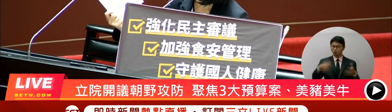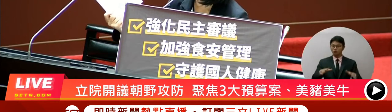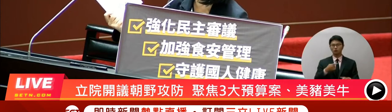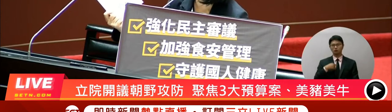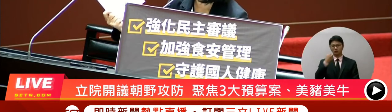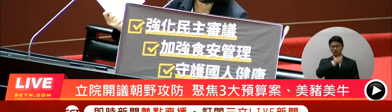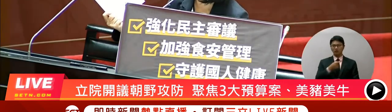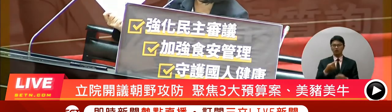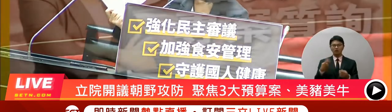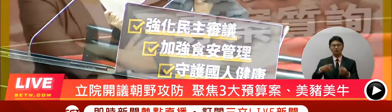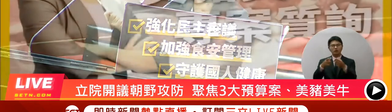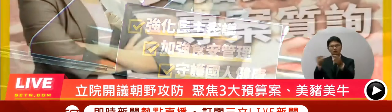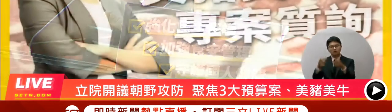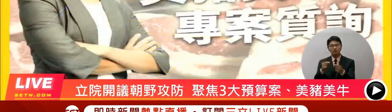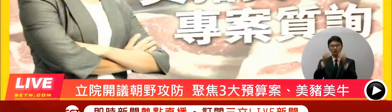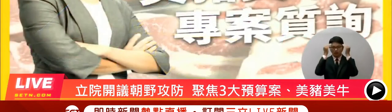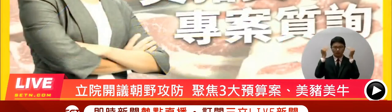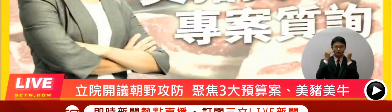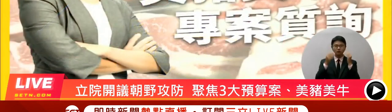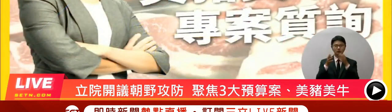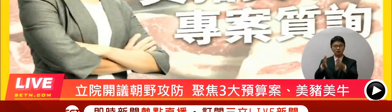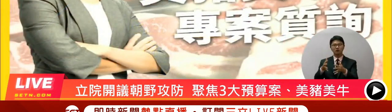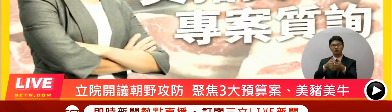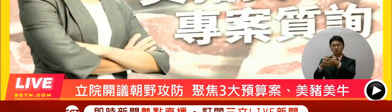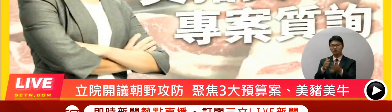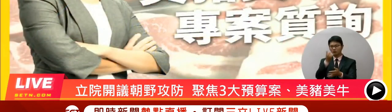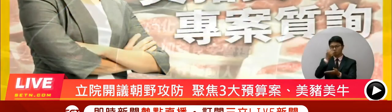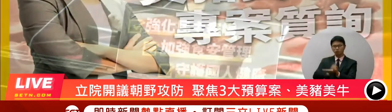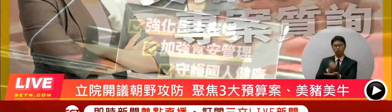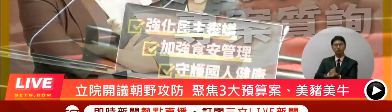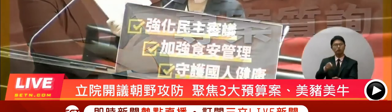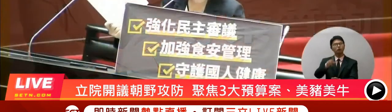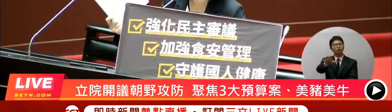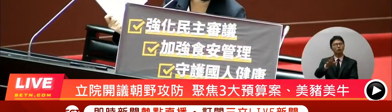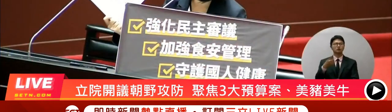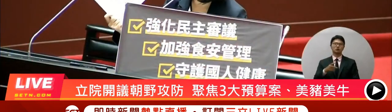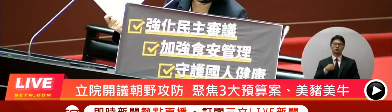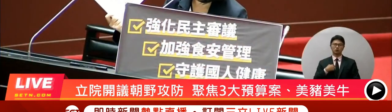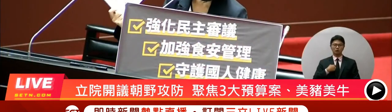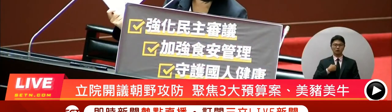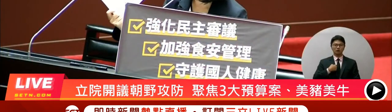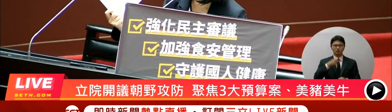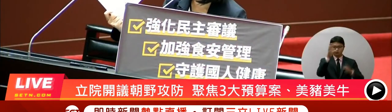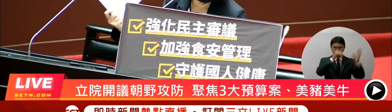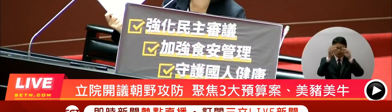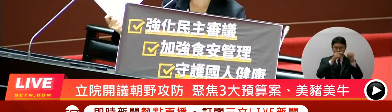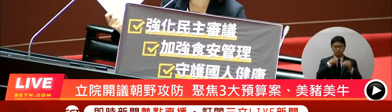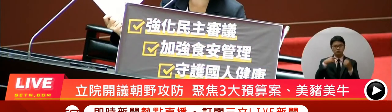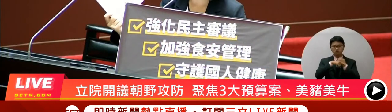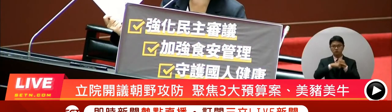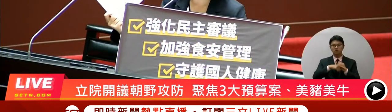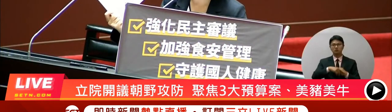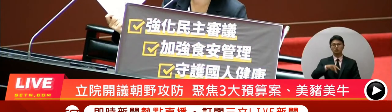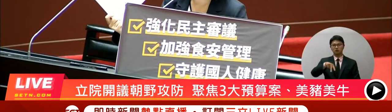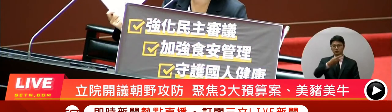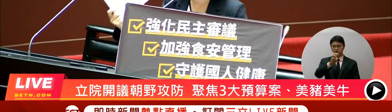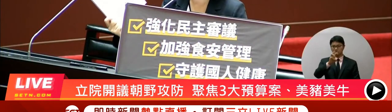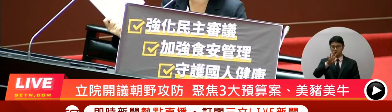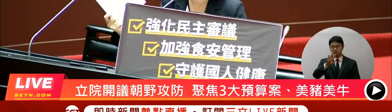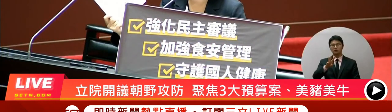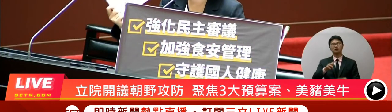相接近的日本、韩国都已经开放莱猪的进口。但就我们查询得到的资料里面显示的是，全世界大概243个国家里面